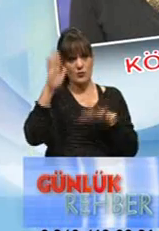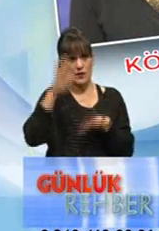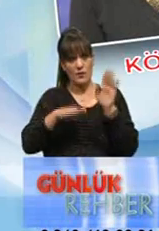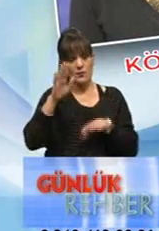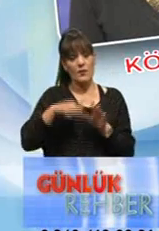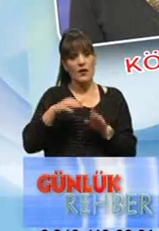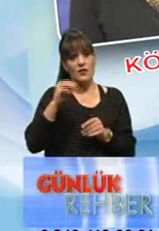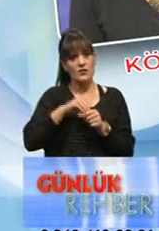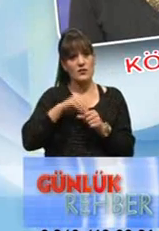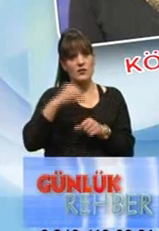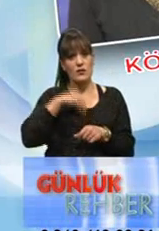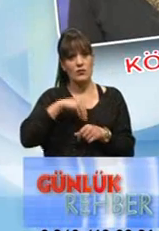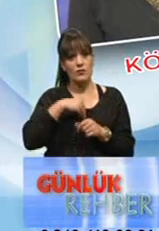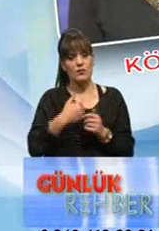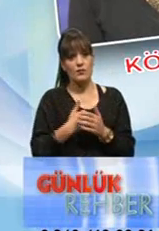tanıtmak amaçlı sanırım.